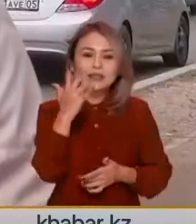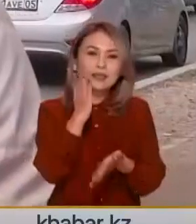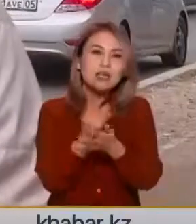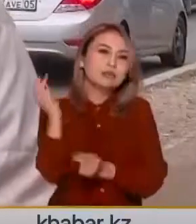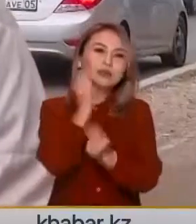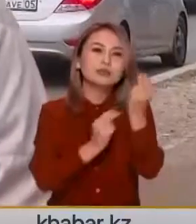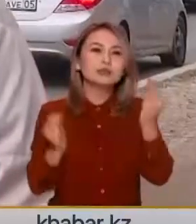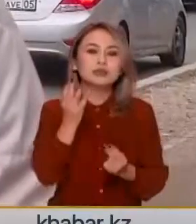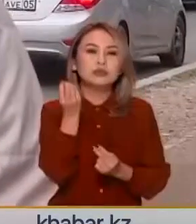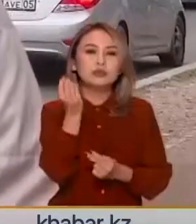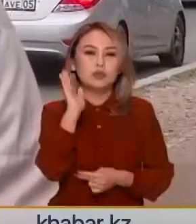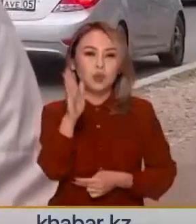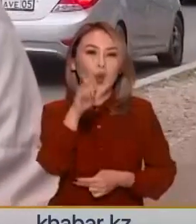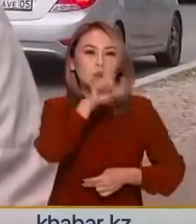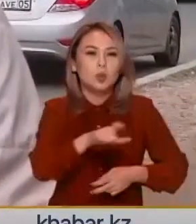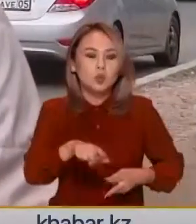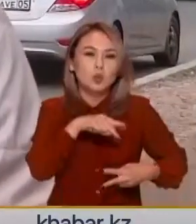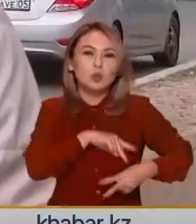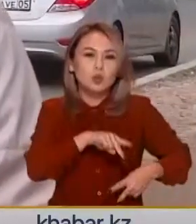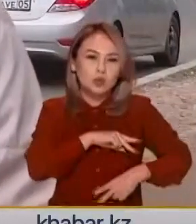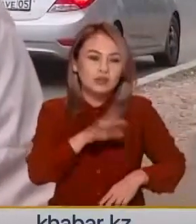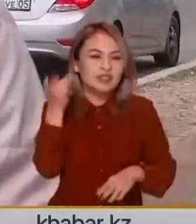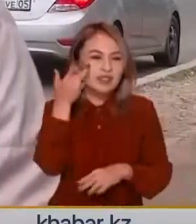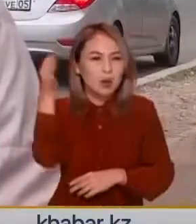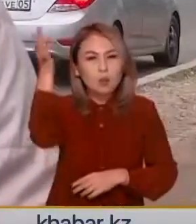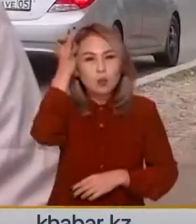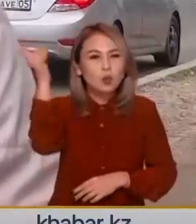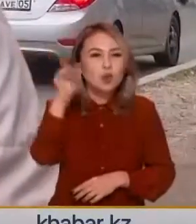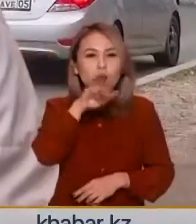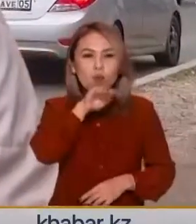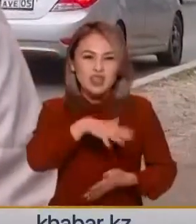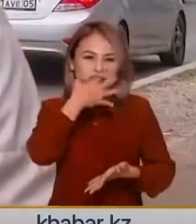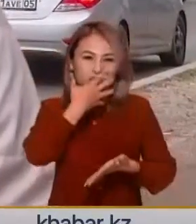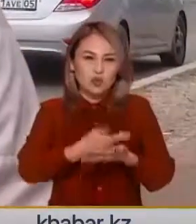На них также будут изображены люди труда. Мы должны всегда помнить и знать профессионалов своего дела.